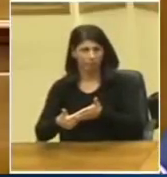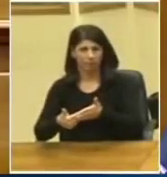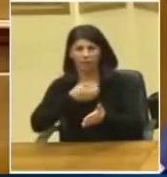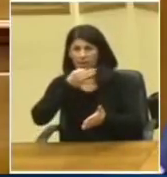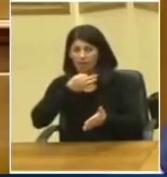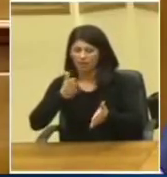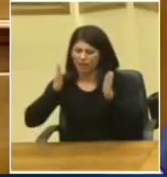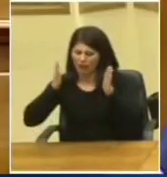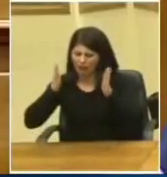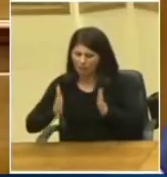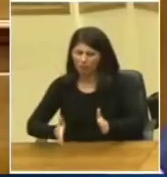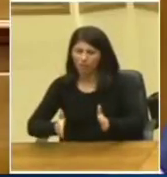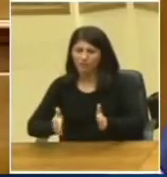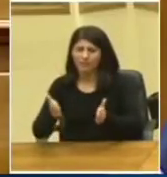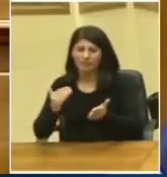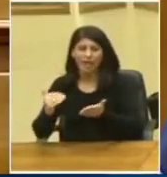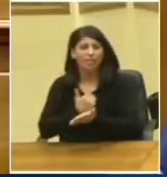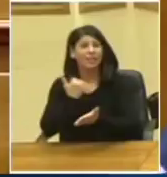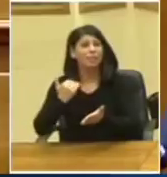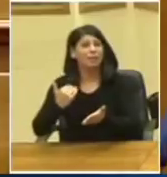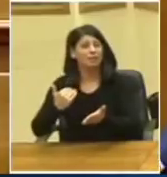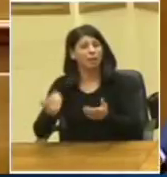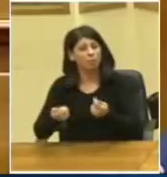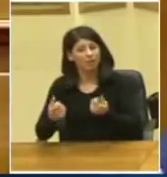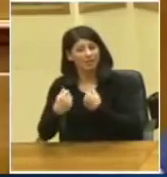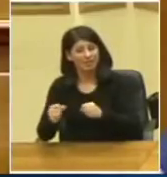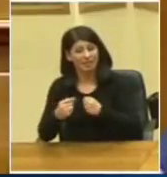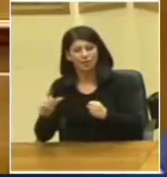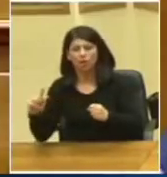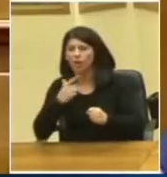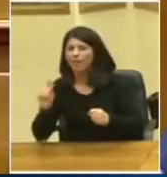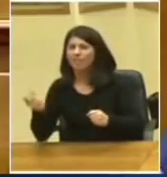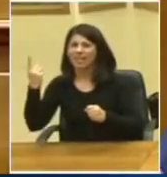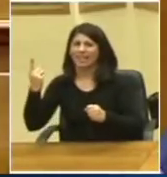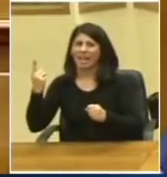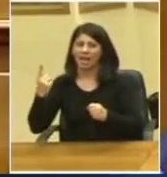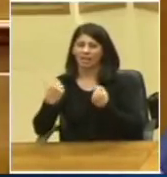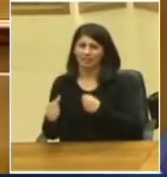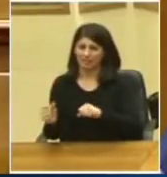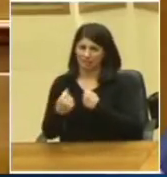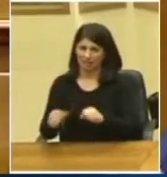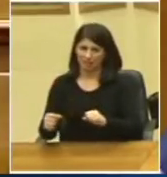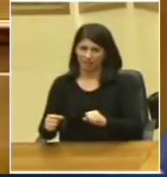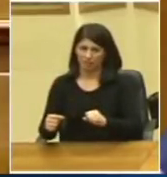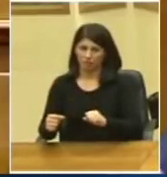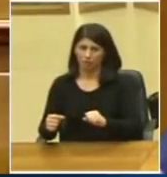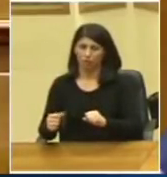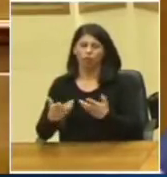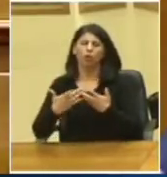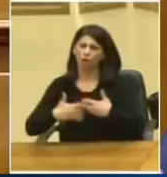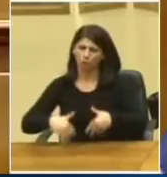αναφέρεται αποκλειστικά στα αδικήματα που τελέστηκαν κατά την άσκηση και όχι επ' ευκαιρίας της άσκησης των υπουργικών